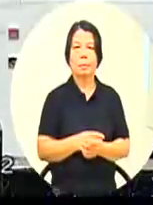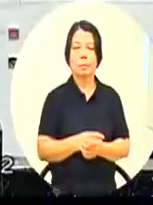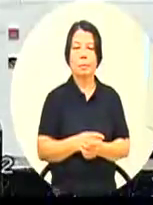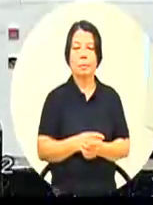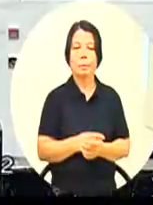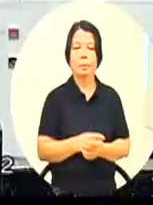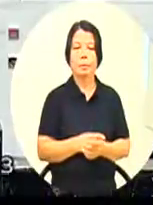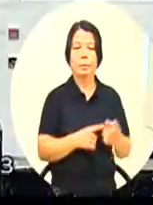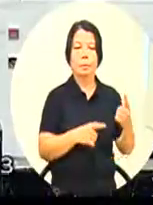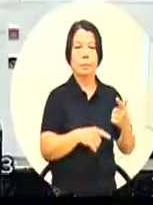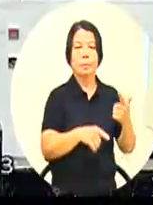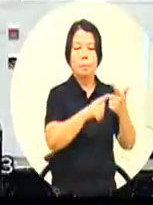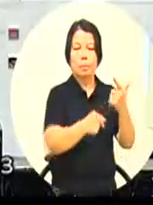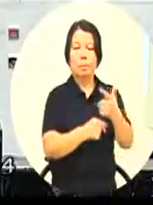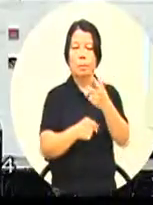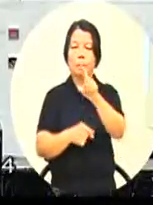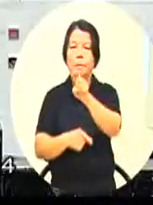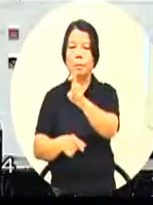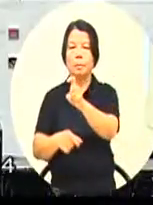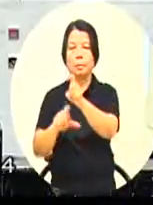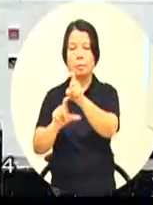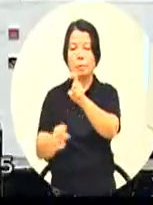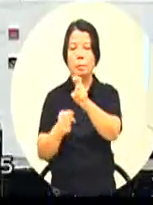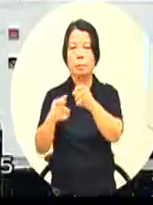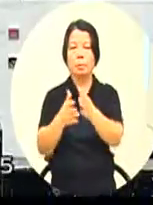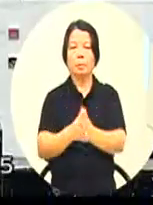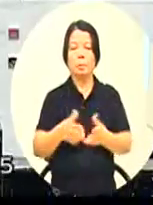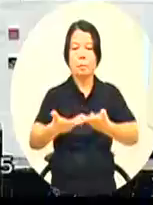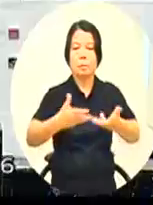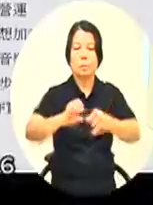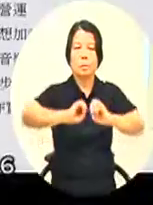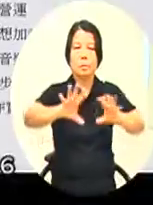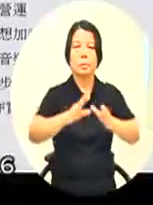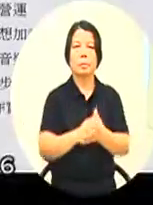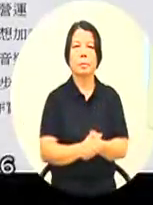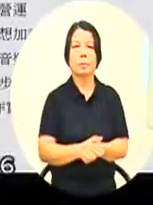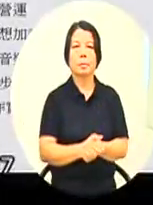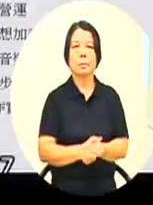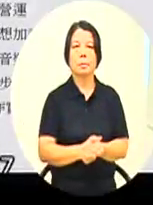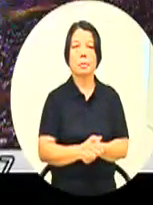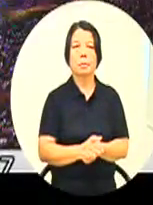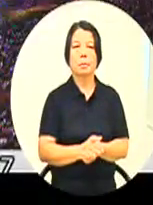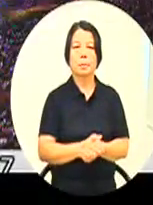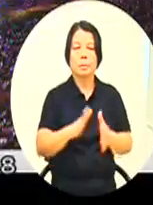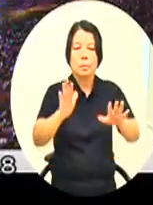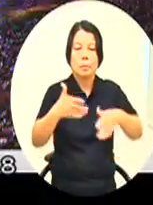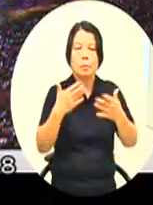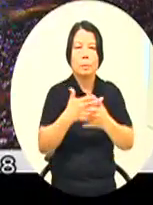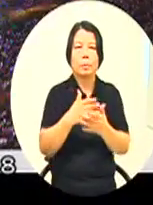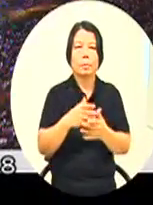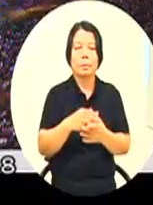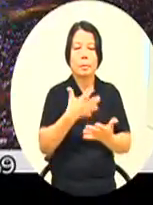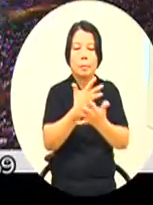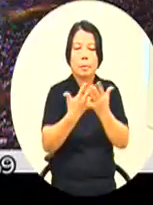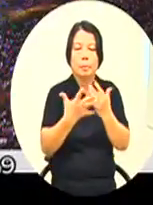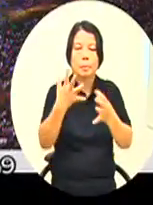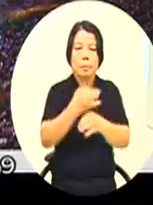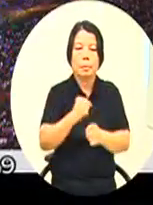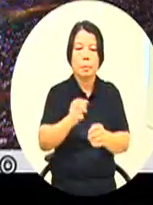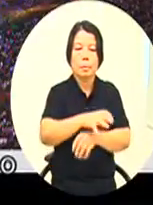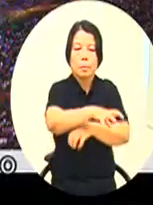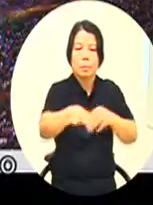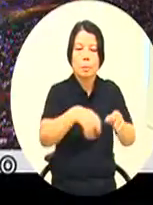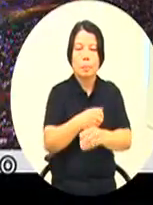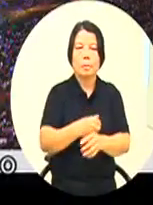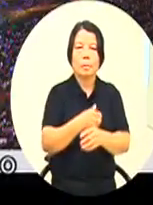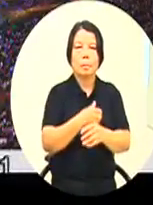6到10月的一个工作报告哦。那春天艺术节，我们制作了一个环境剧场